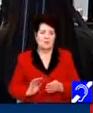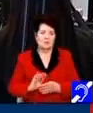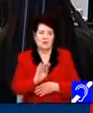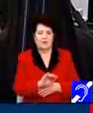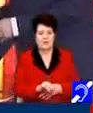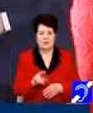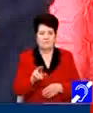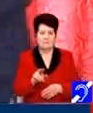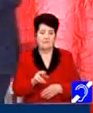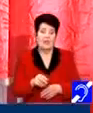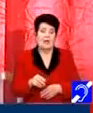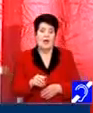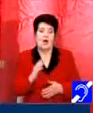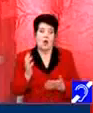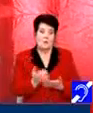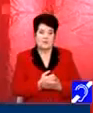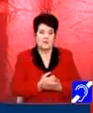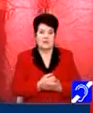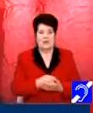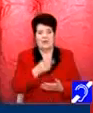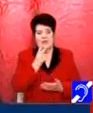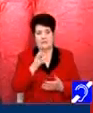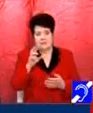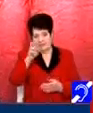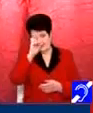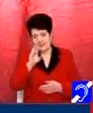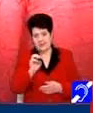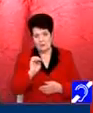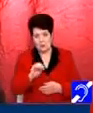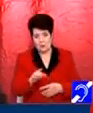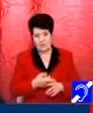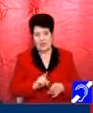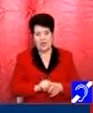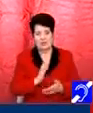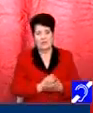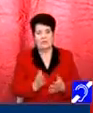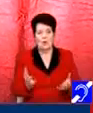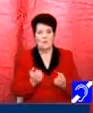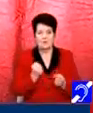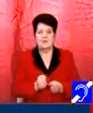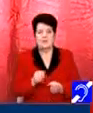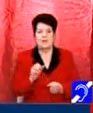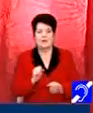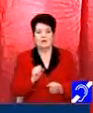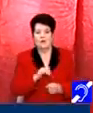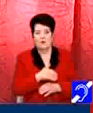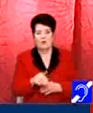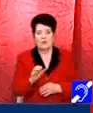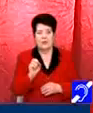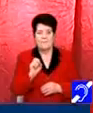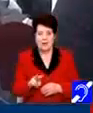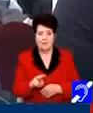din partea unui organ de stat. Obținerea statutului de observator al Uniunii Euroasiatice nu presupune obținerea ulterioară a statutului de